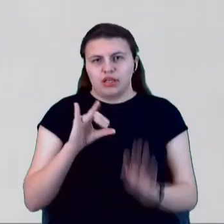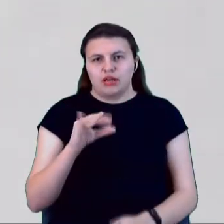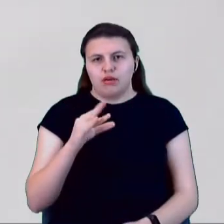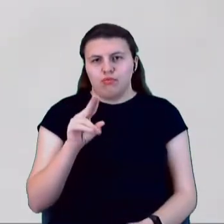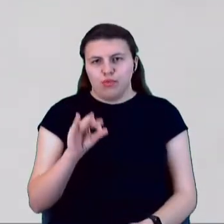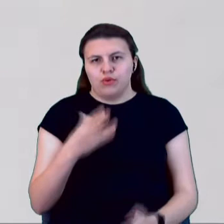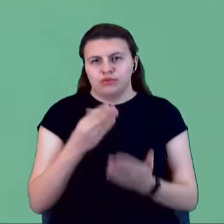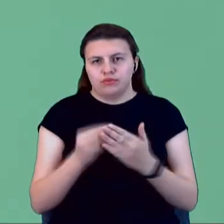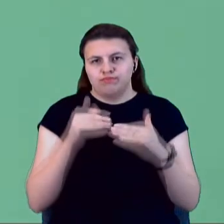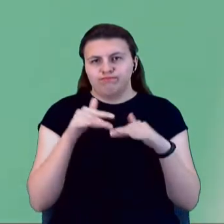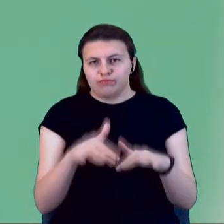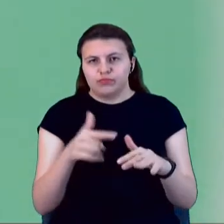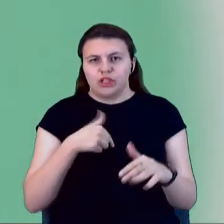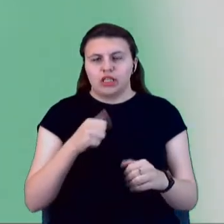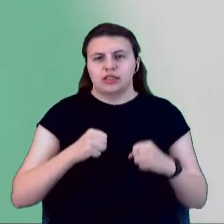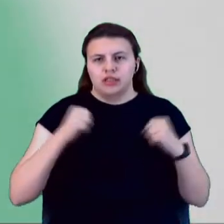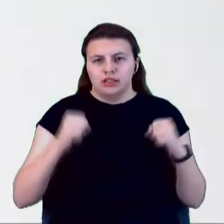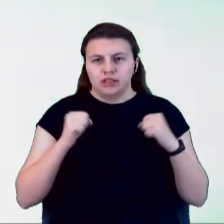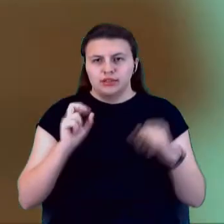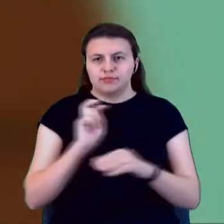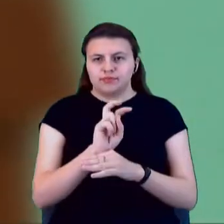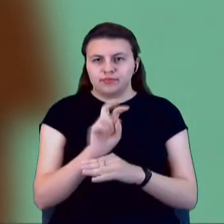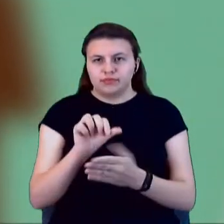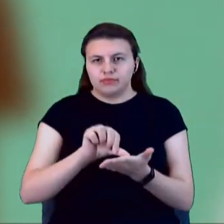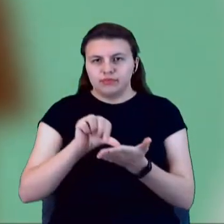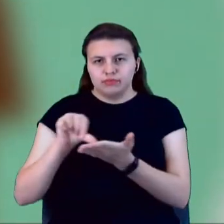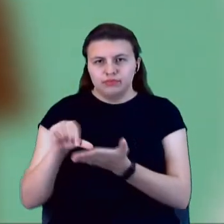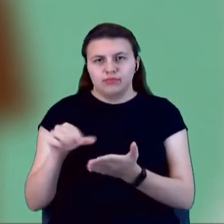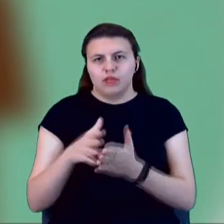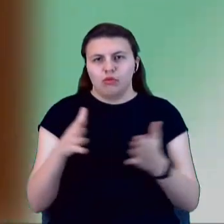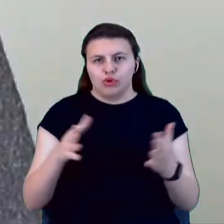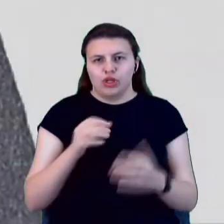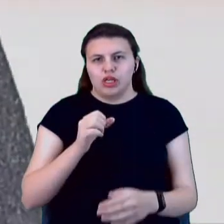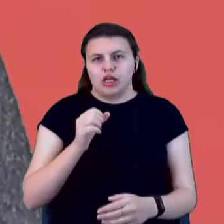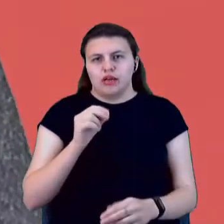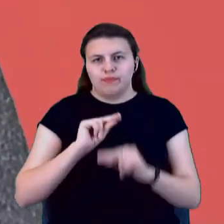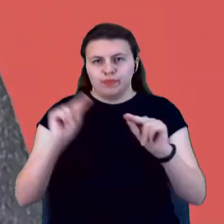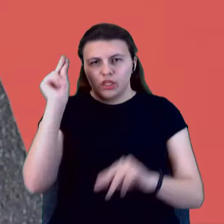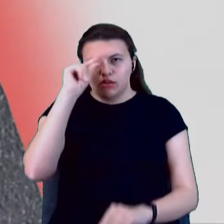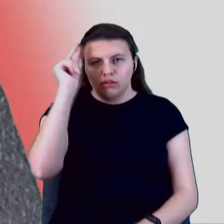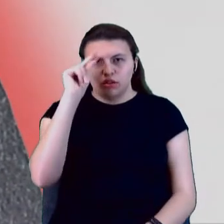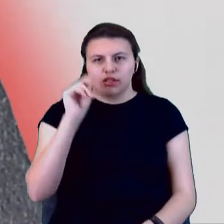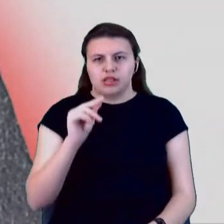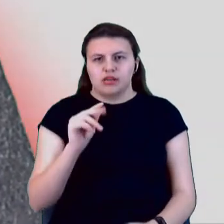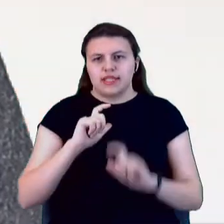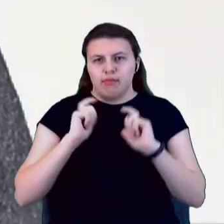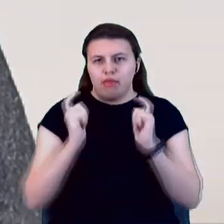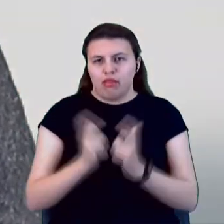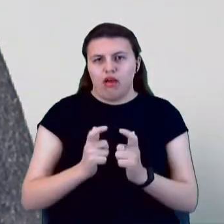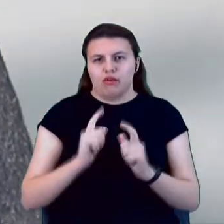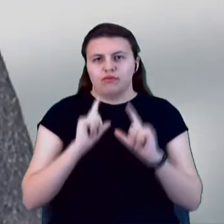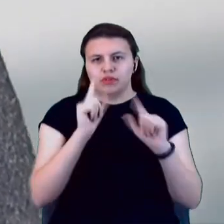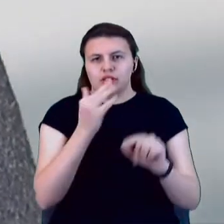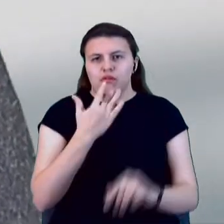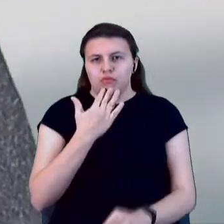деятельности я старался посетить как можно больше тренингов, семинаров, зарубежных поездок. Вы знаете, я